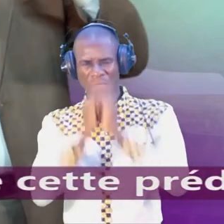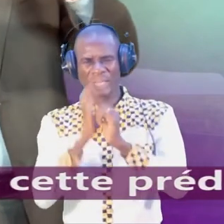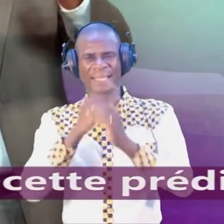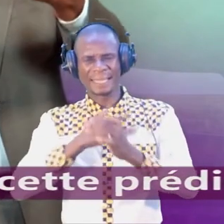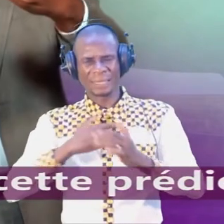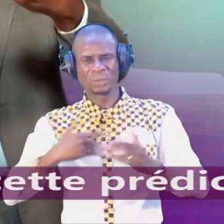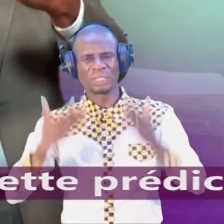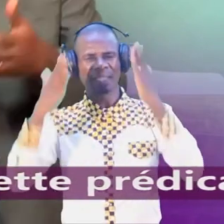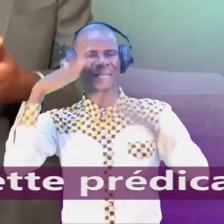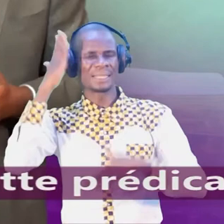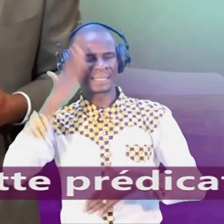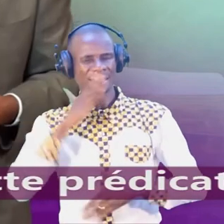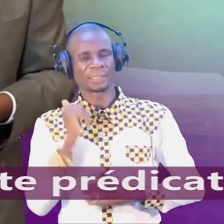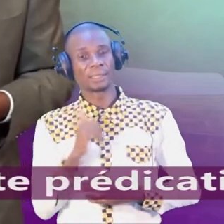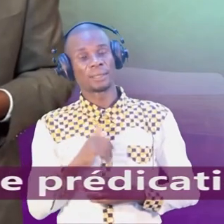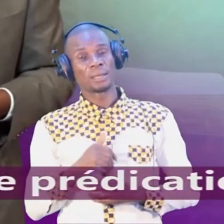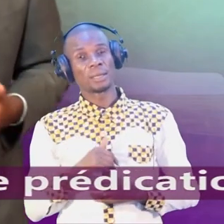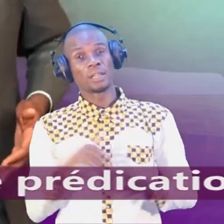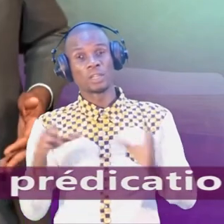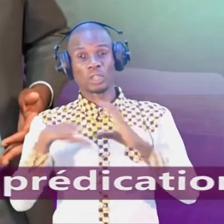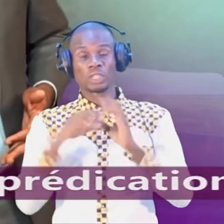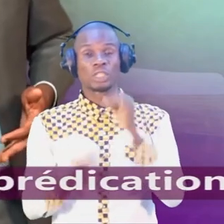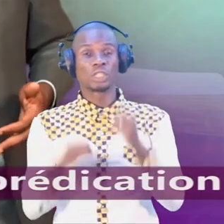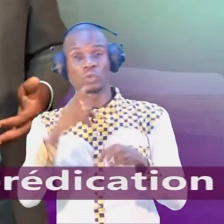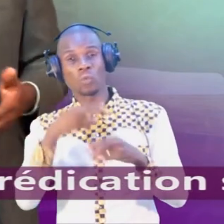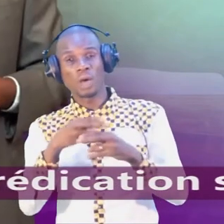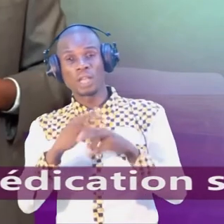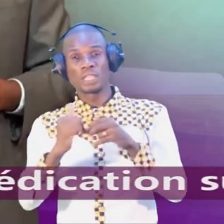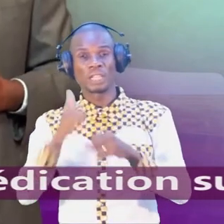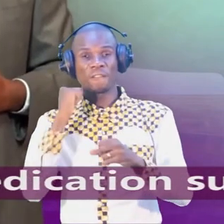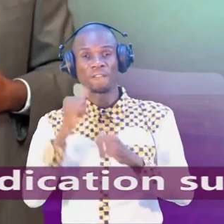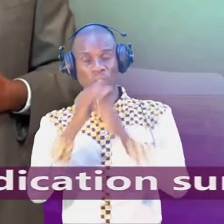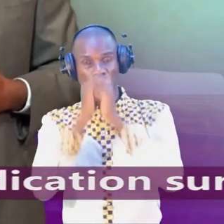ni lazima liheshimiwe, ni jina lake ni takatifu.